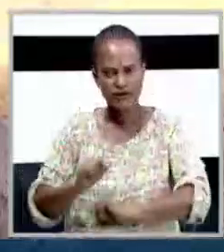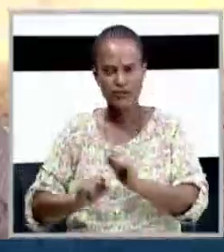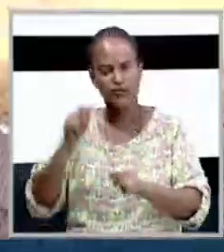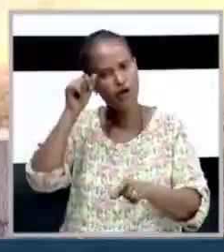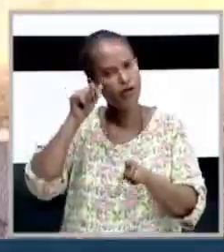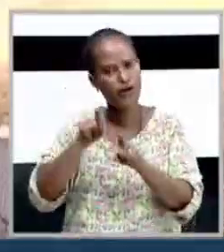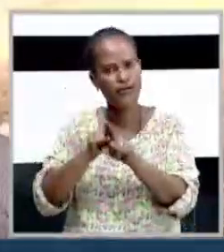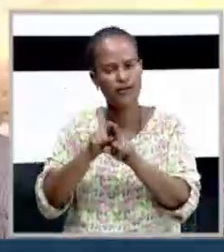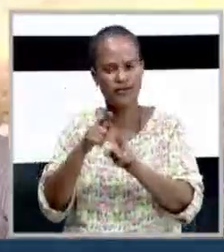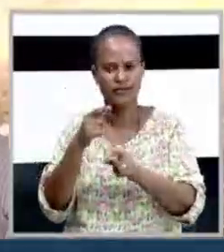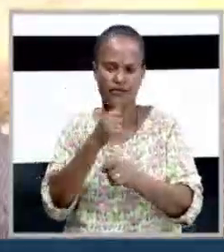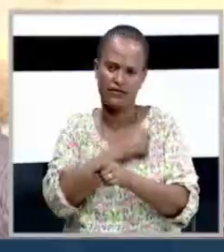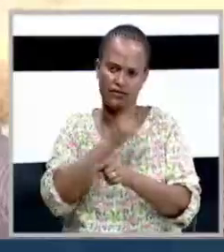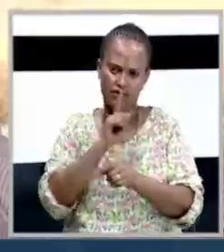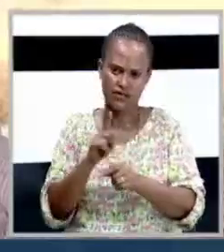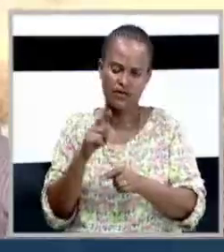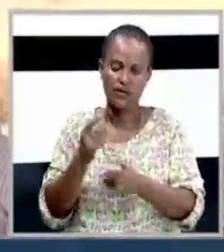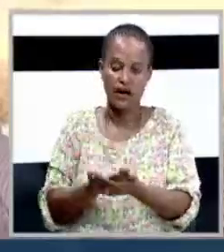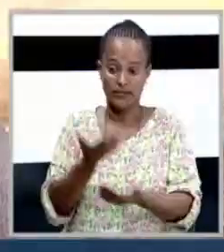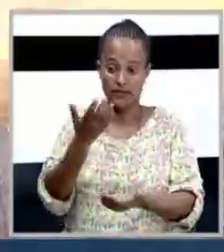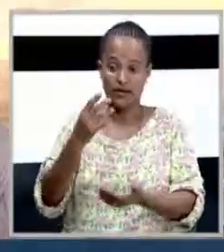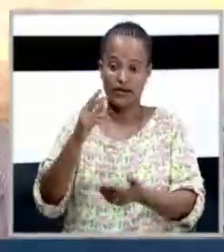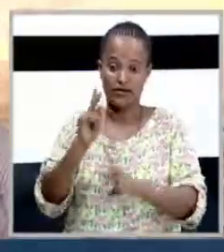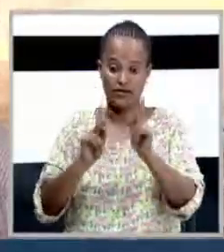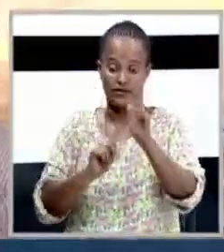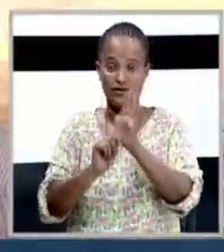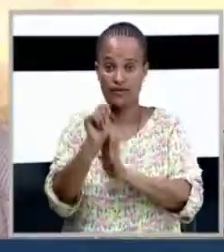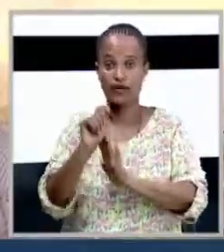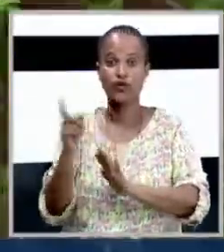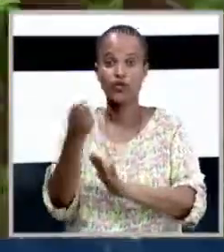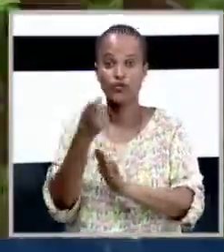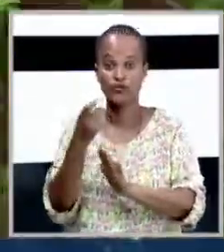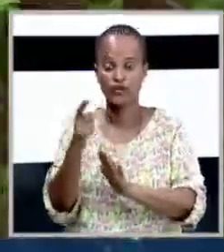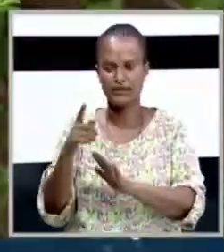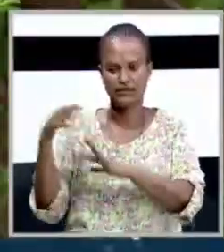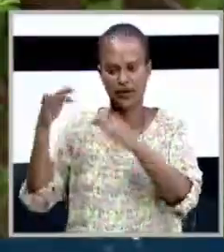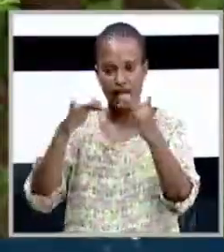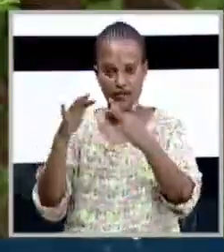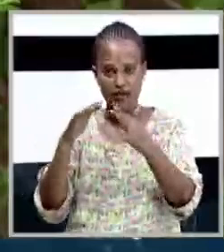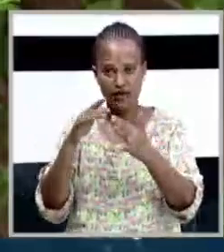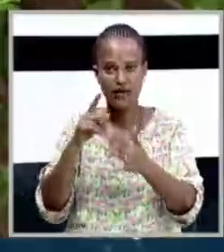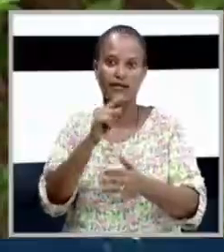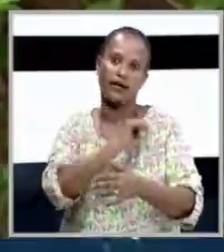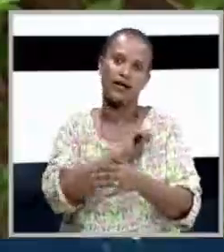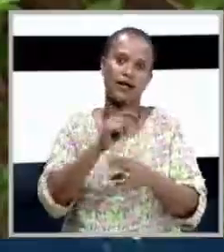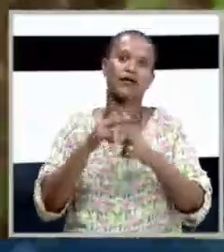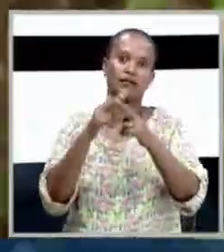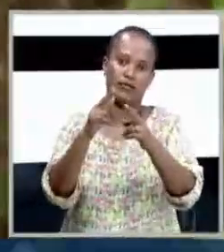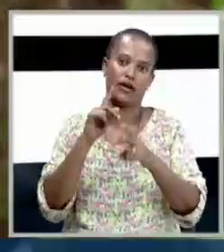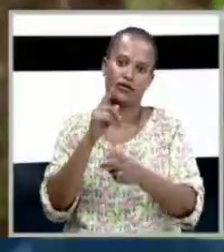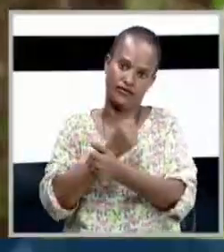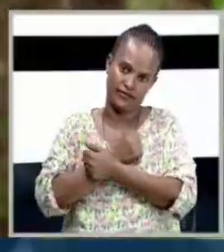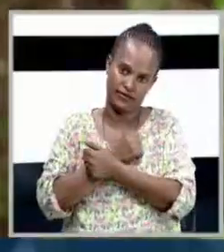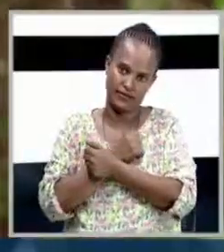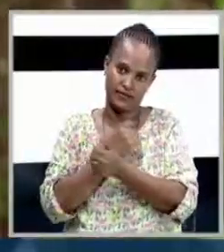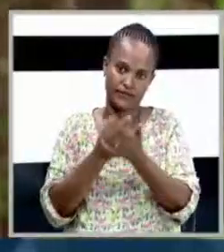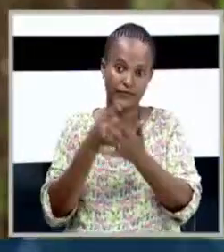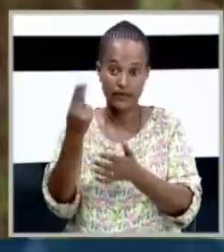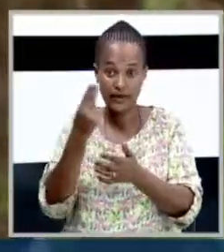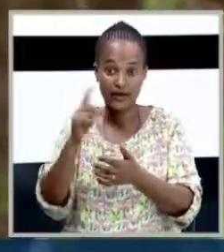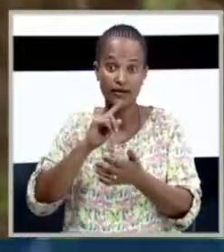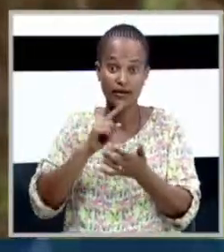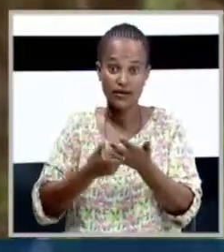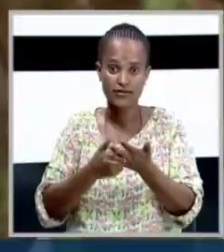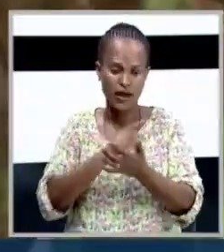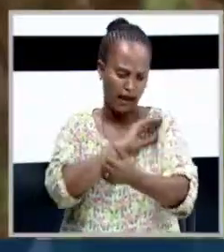ኣሕዋትና ተዳፊረን እየን። ስለዚ ሃፍትኻ ህዝቢ ትግራይ እንድሕር ኮይኑ ከዓ ከምቲ ተቓላሳይ ተጋዳላይ ንክትበሃል እዩ ዝለዓለ ፍቕሪ ረብሓና ክነረጋግፅ